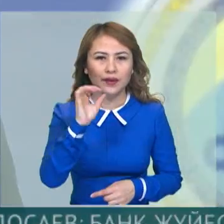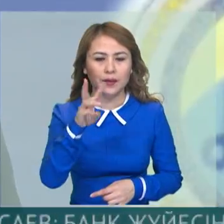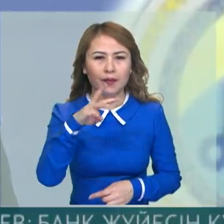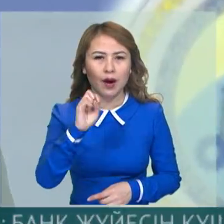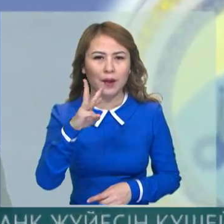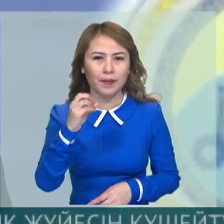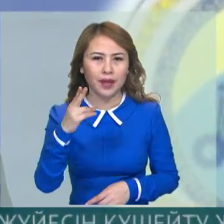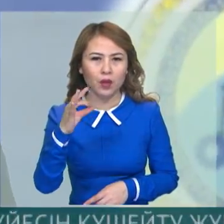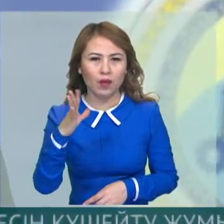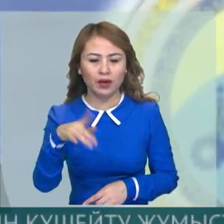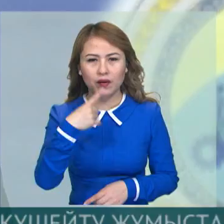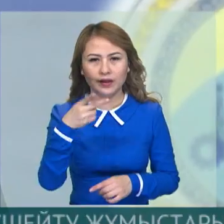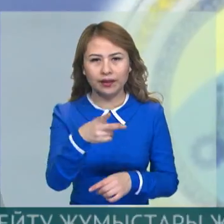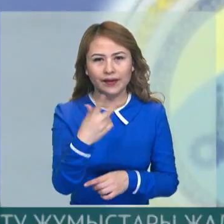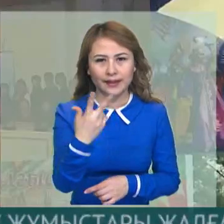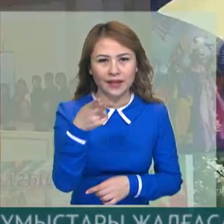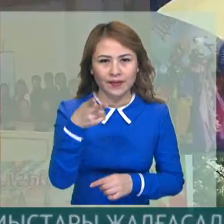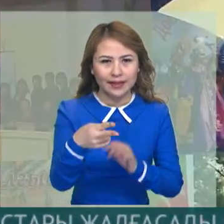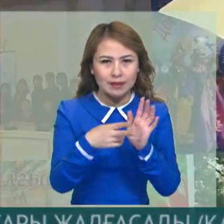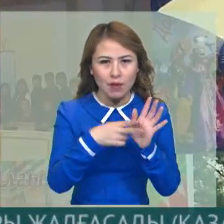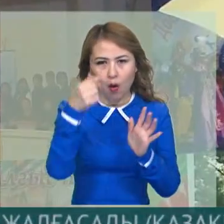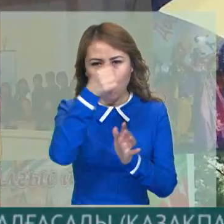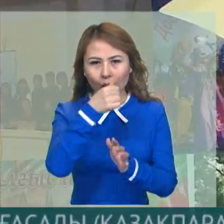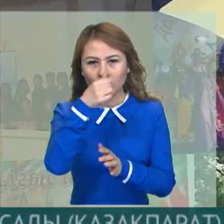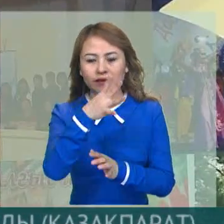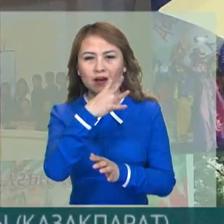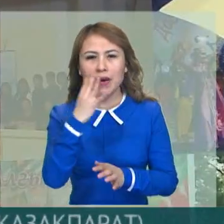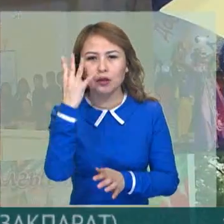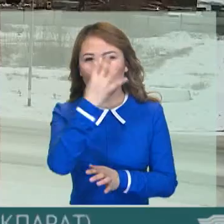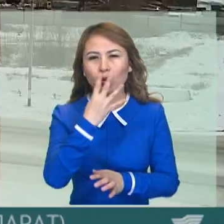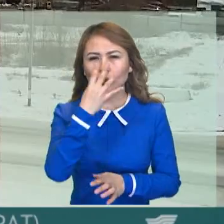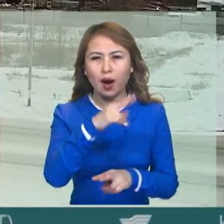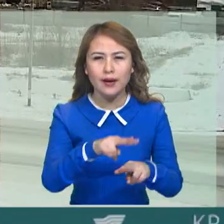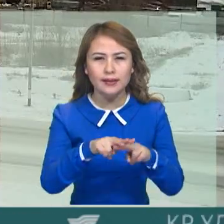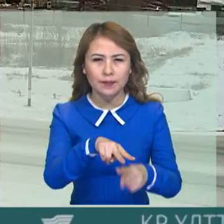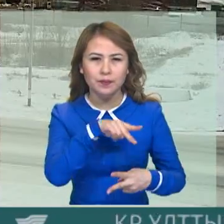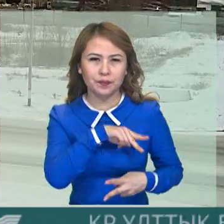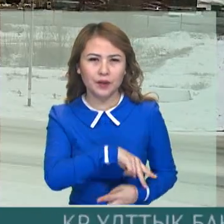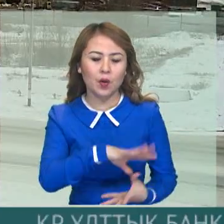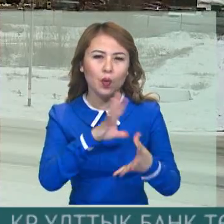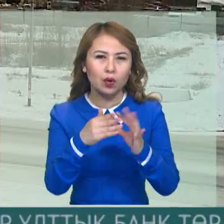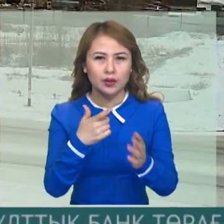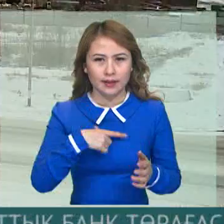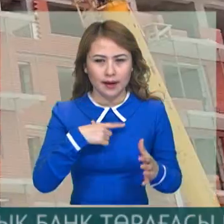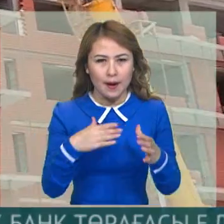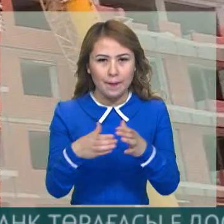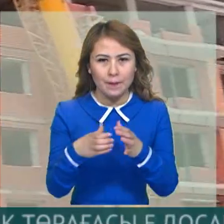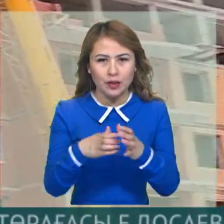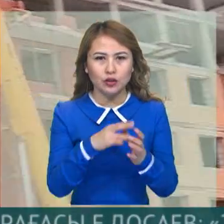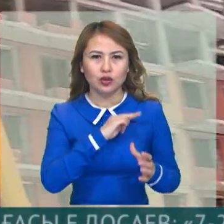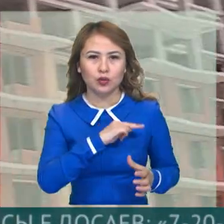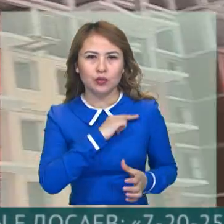Мамедов осындай пікірде. Ол 2003-2007 жылдар аралығында 4 жыл бойы Астанада еңбек етті. Өз